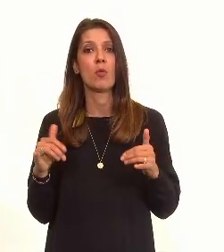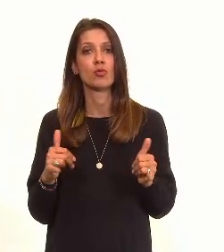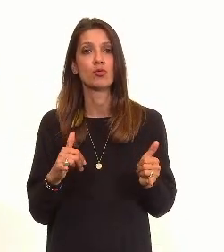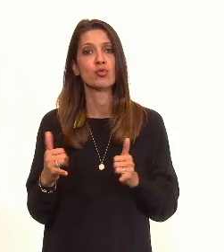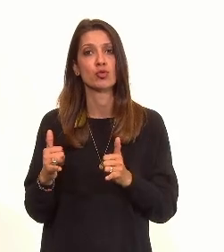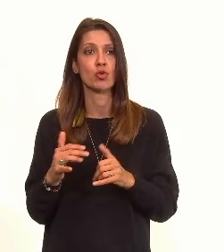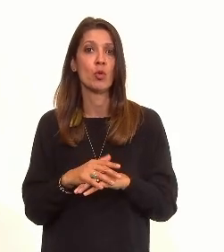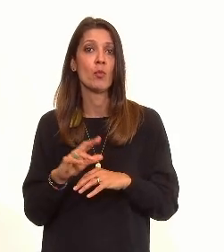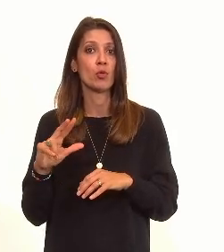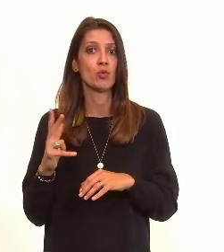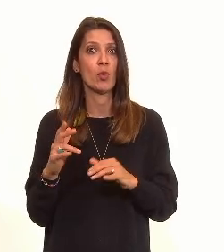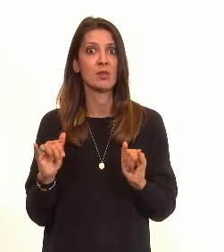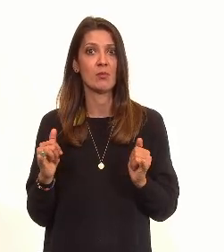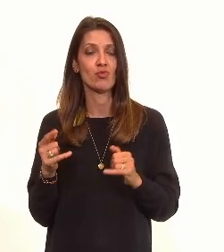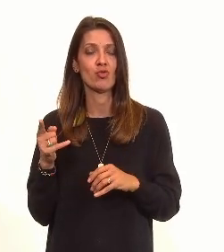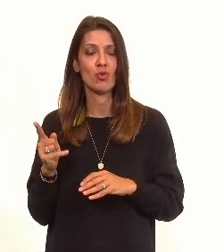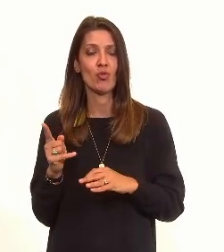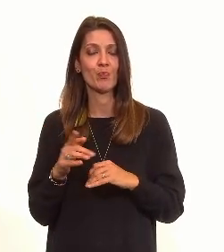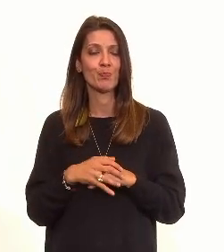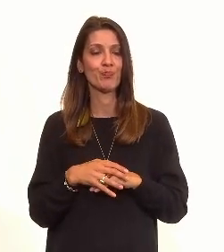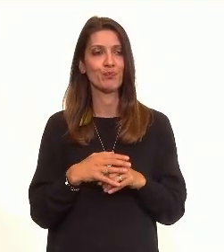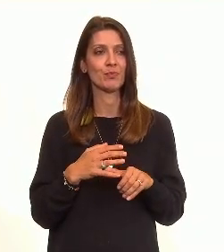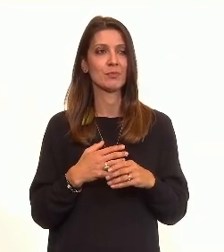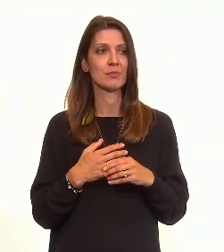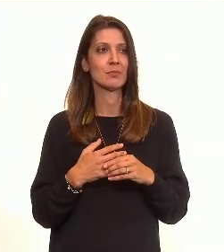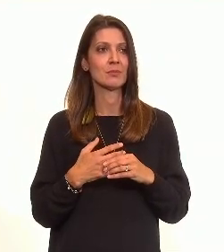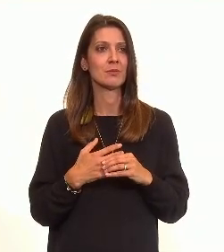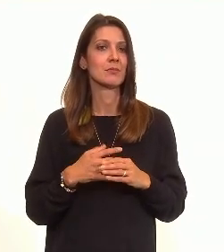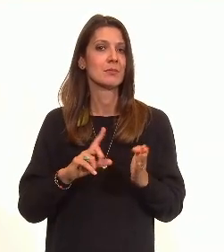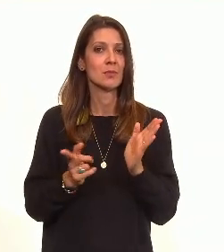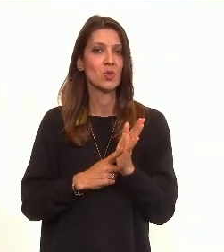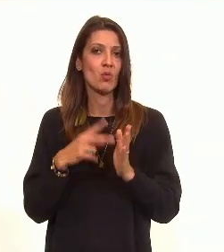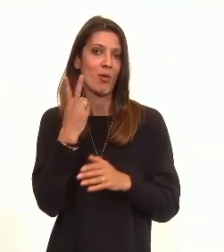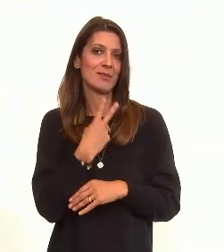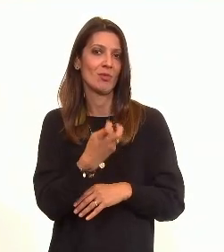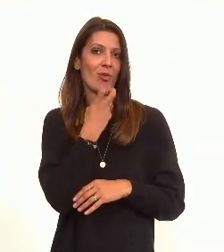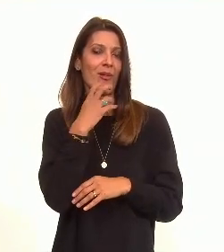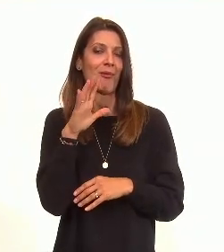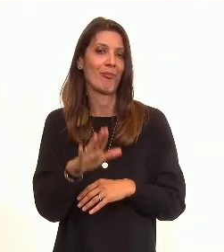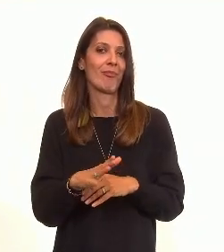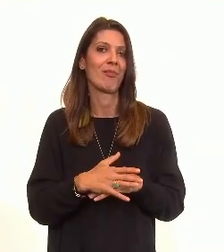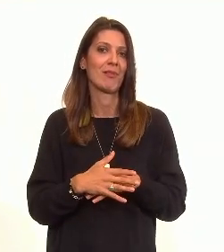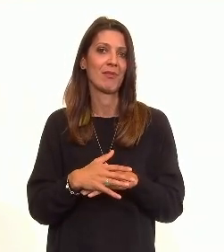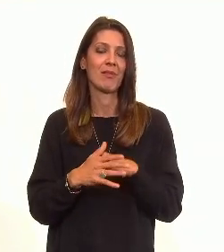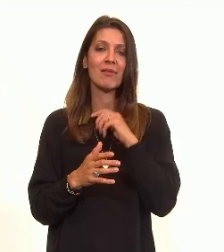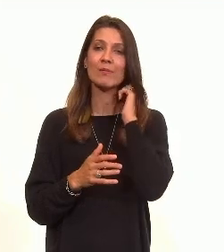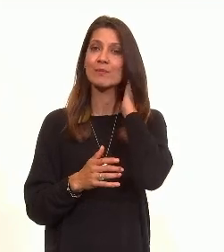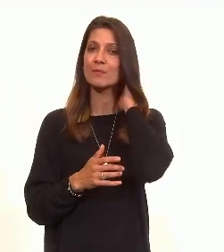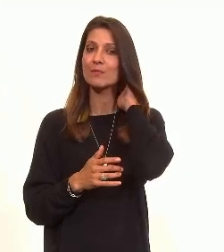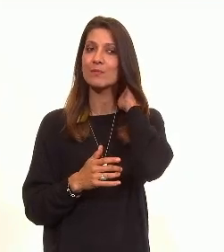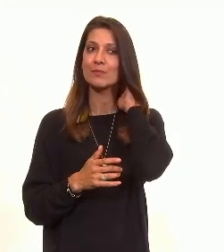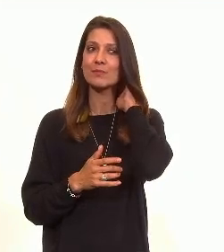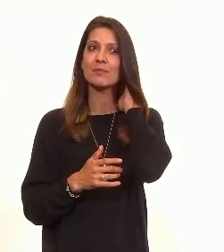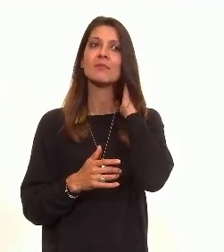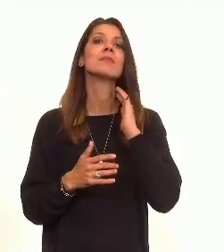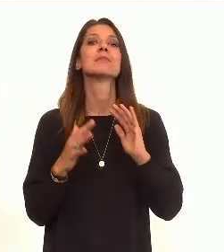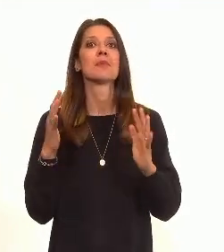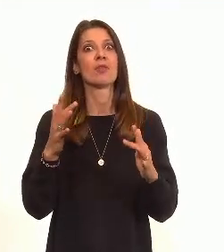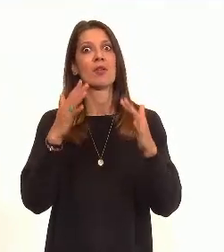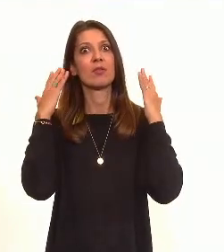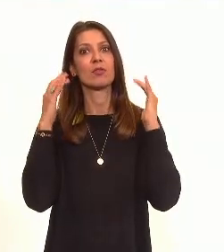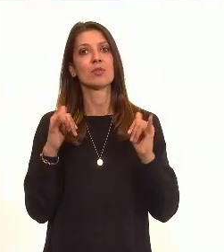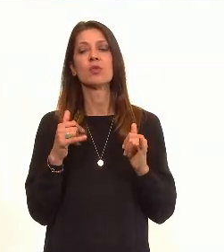et à droite Colline notamment, qui est son amoureuse, et qui sont au restaurant,